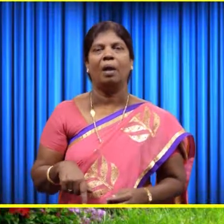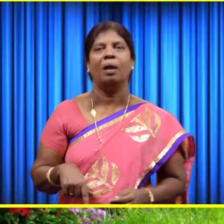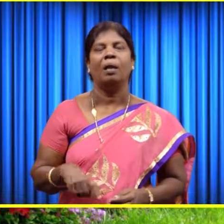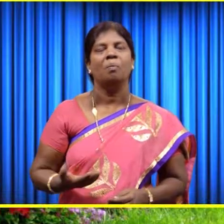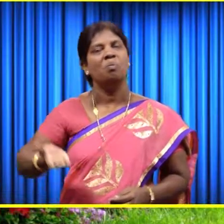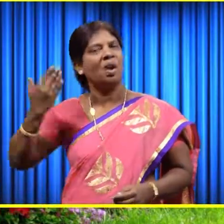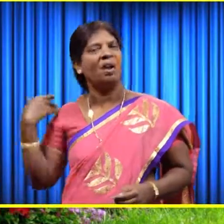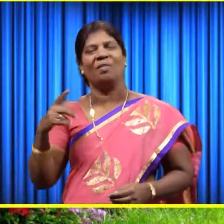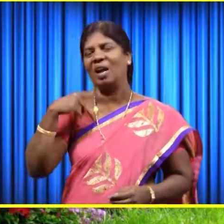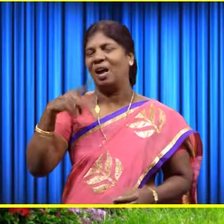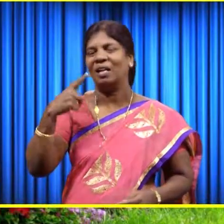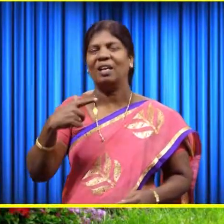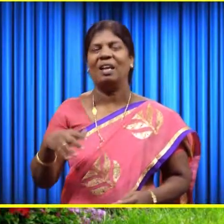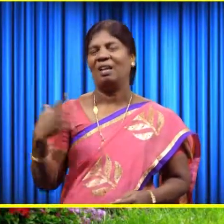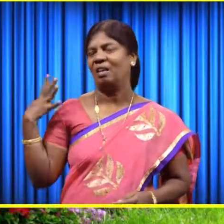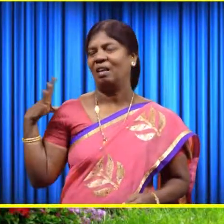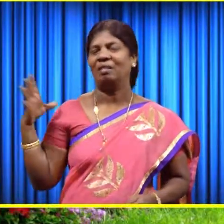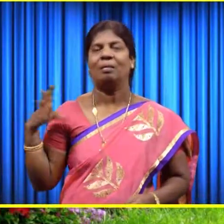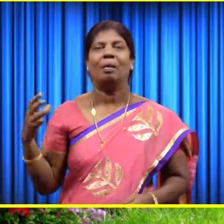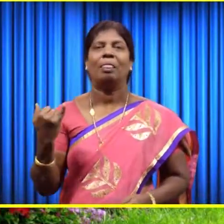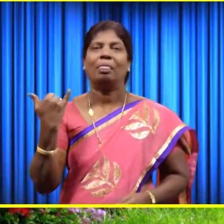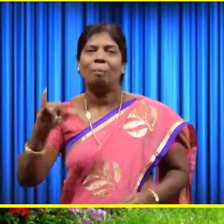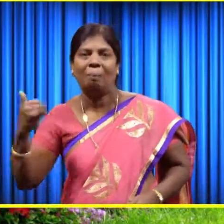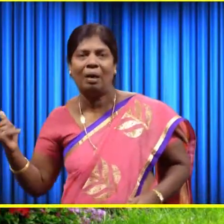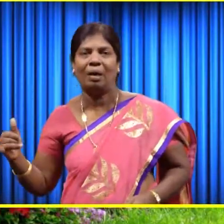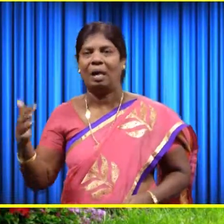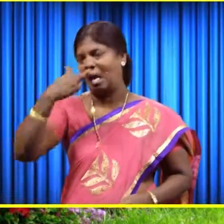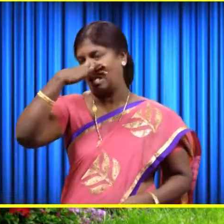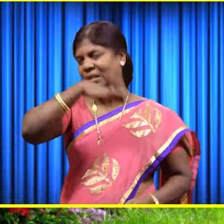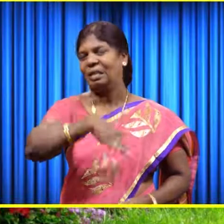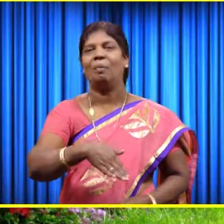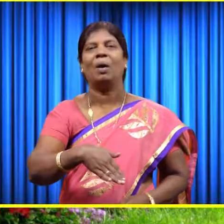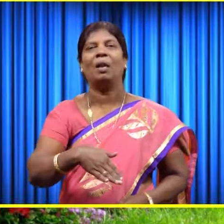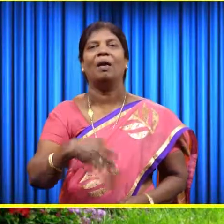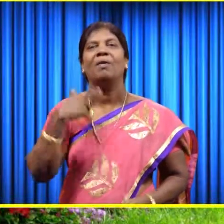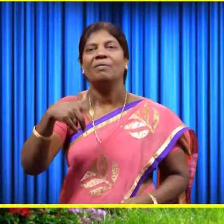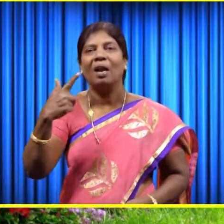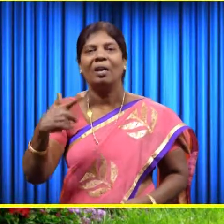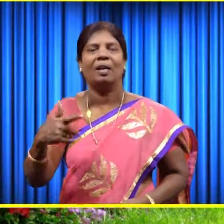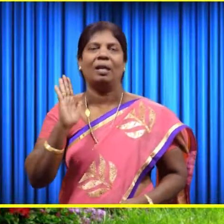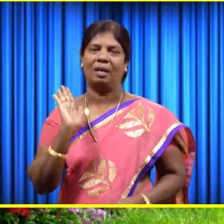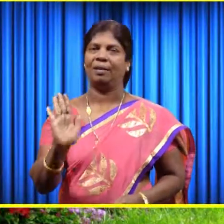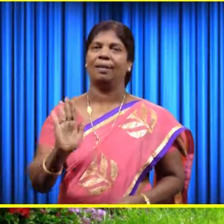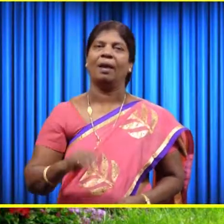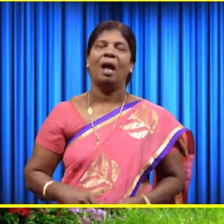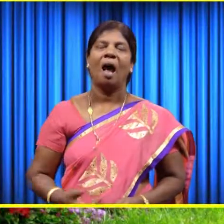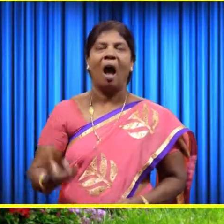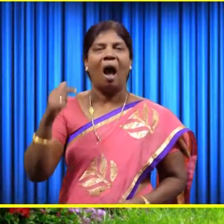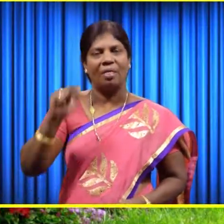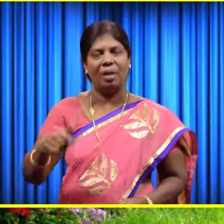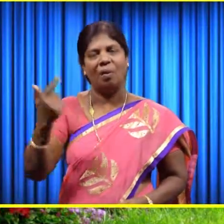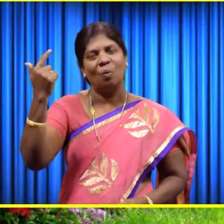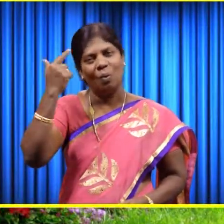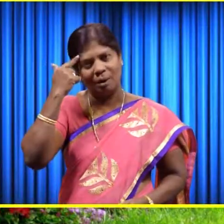பரிதாபமான, அருவறுப்பான, அசுத்தமான, அசிங்கமான அந்த வாழ்க்கை இருக்கிறதே, அதை நீங்கள்